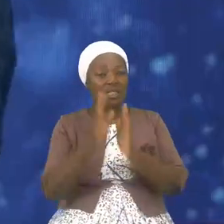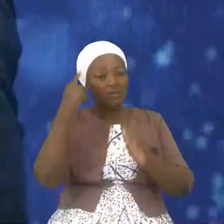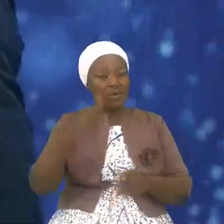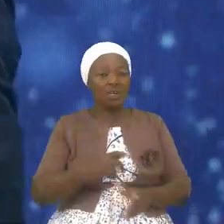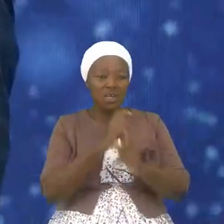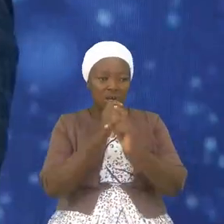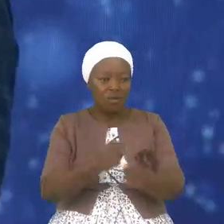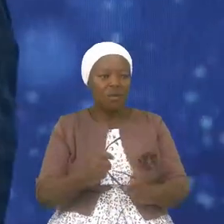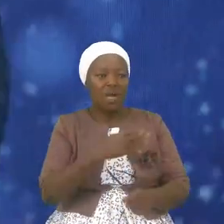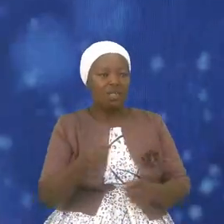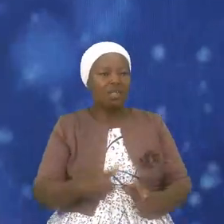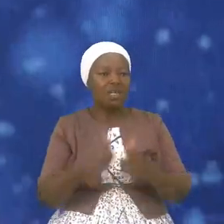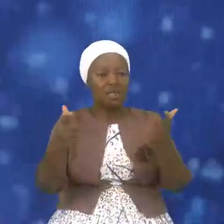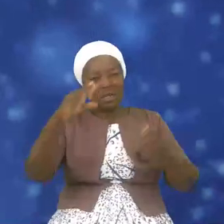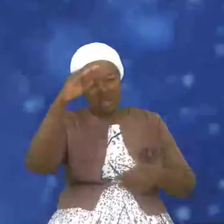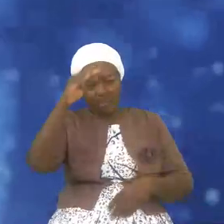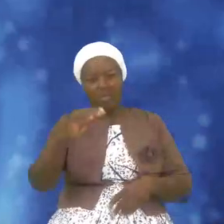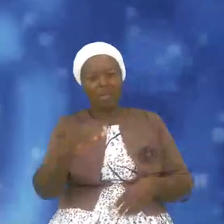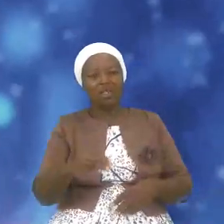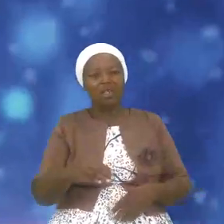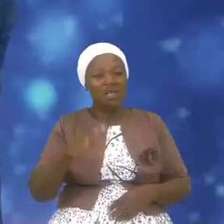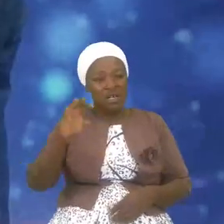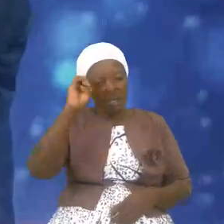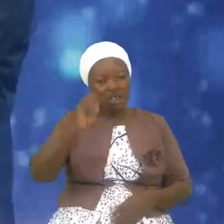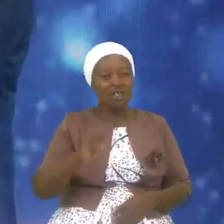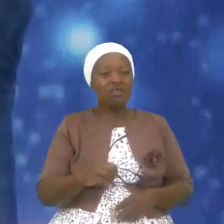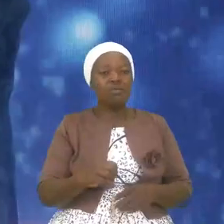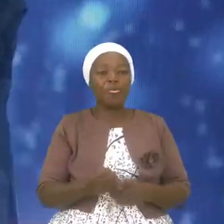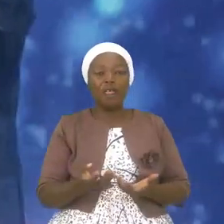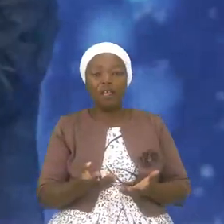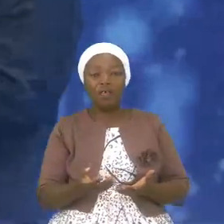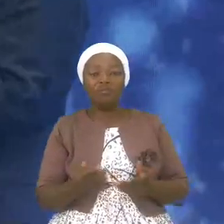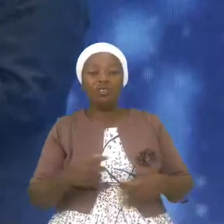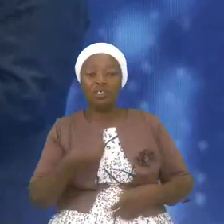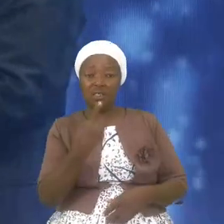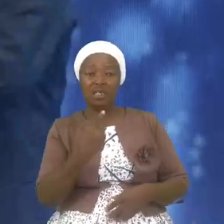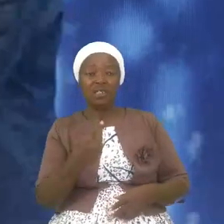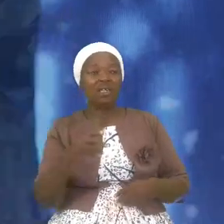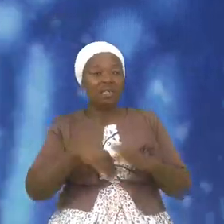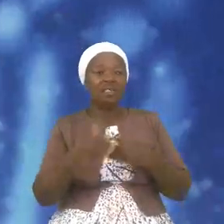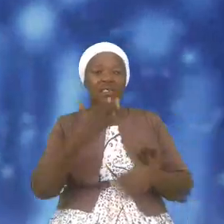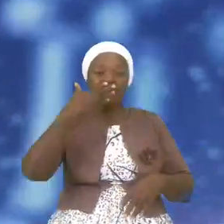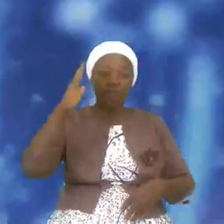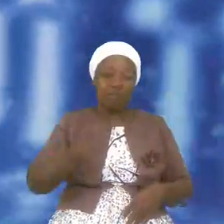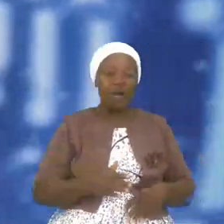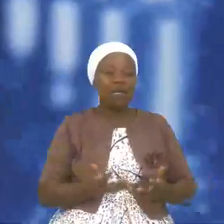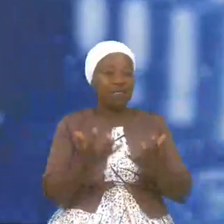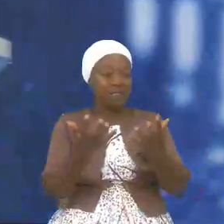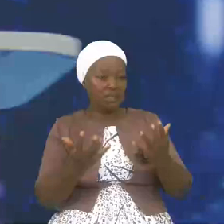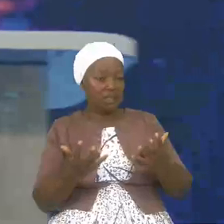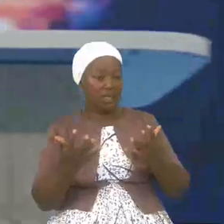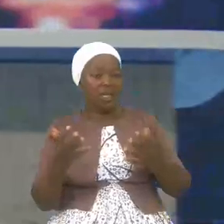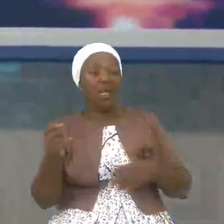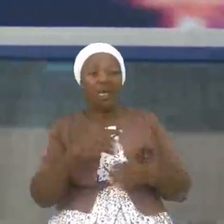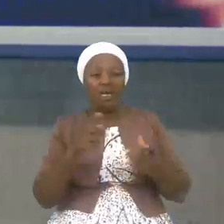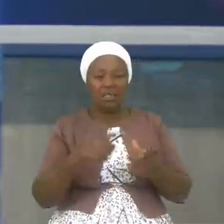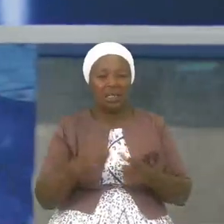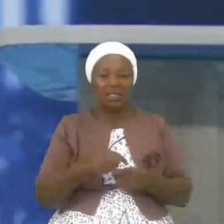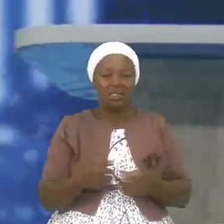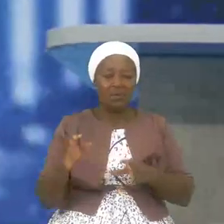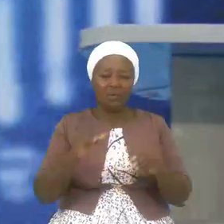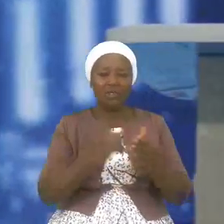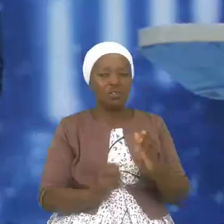grand manifeste son avidité, et ils font ainsi cause commune.